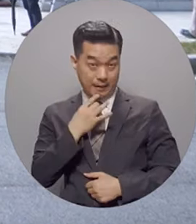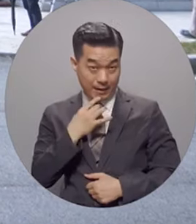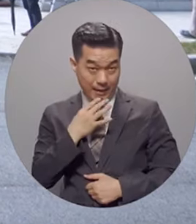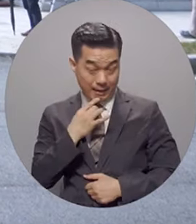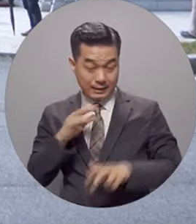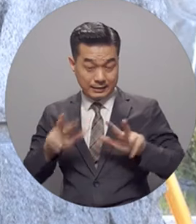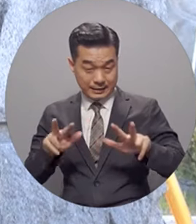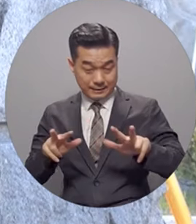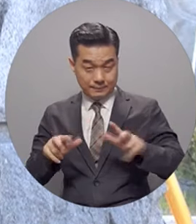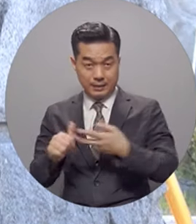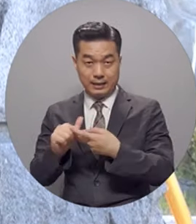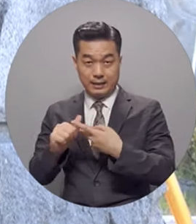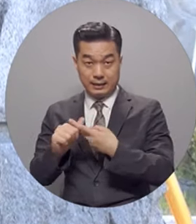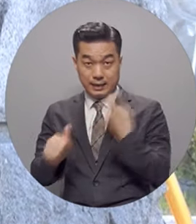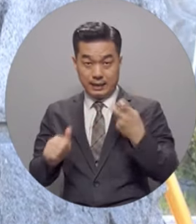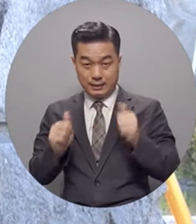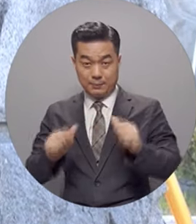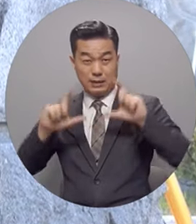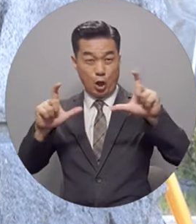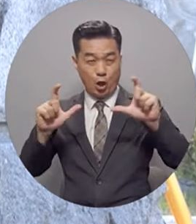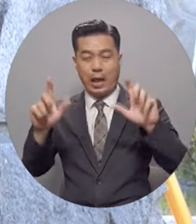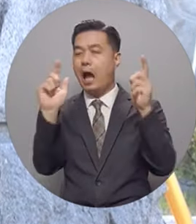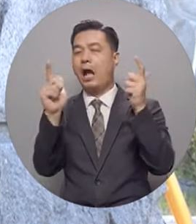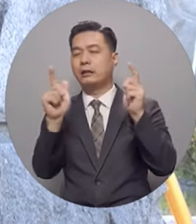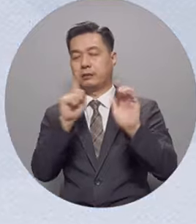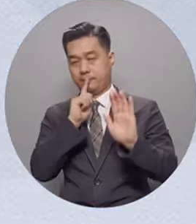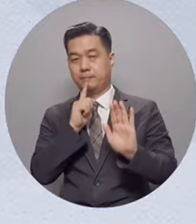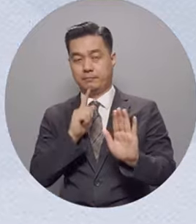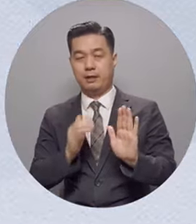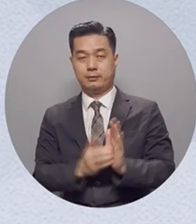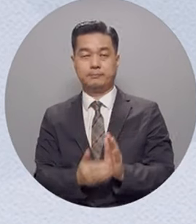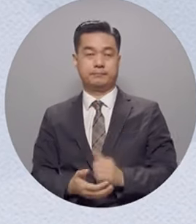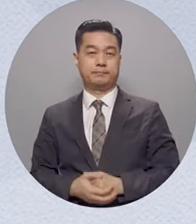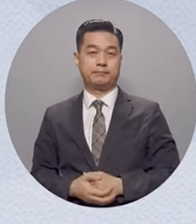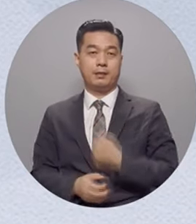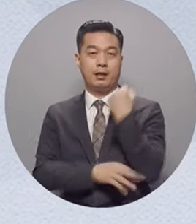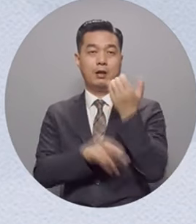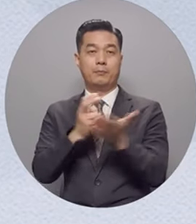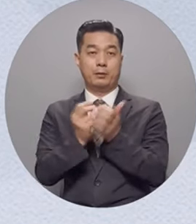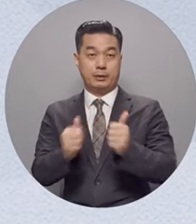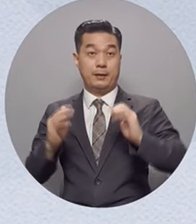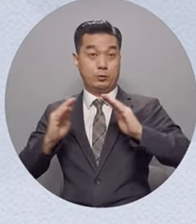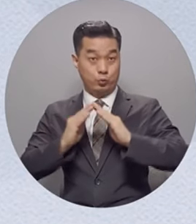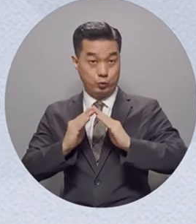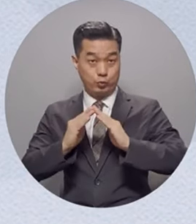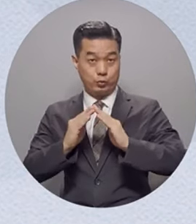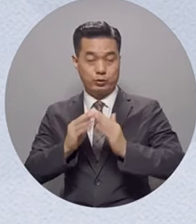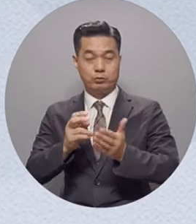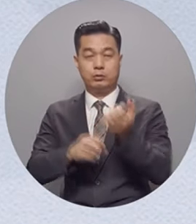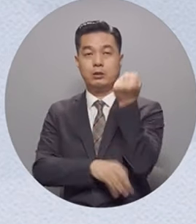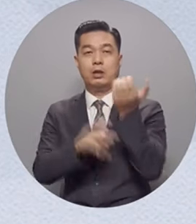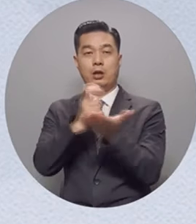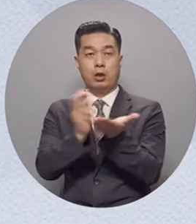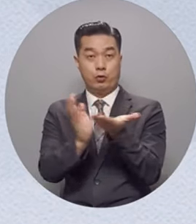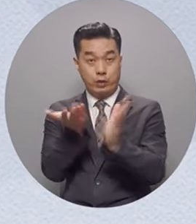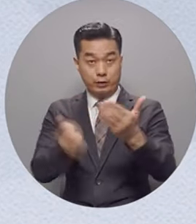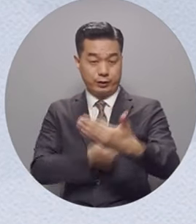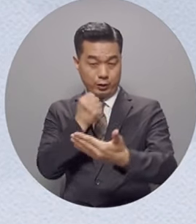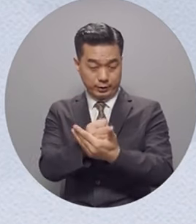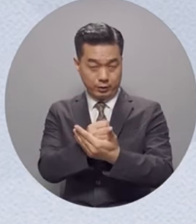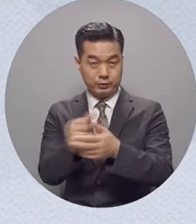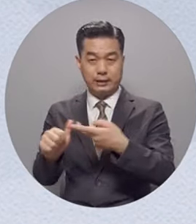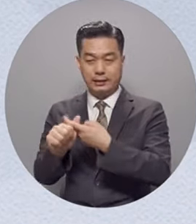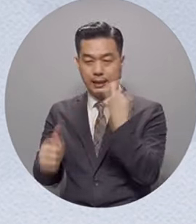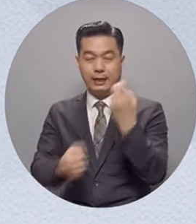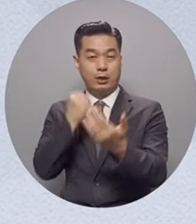탄핵심판을 선고하는 건 아니라고 선을 그었습니다 현재는 법률의 위 결정이나 탄핵 결정을 하기 위해서는